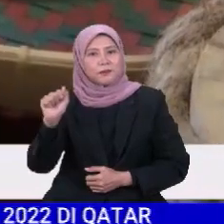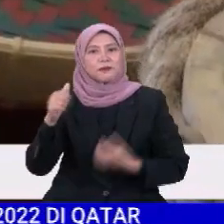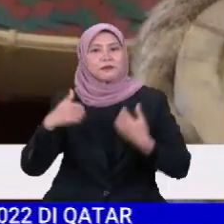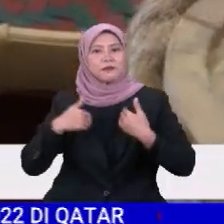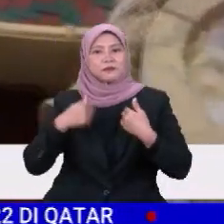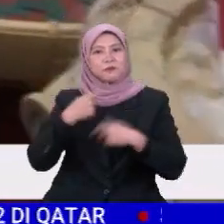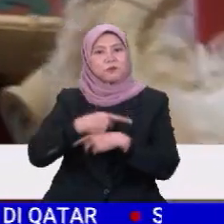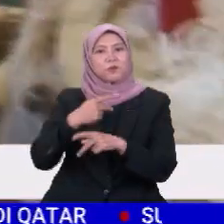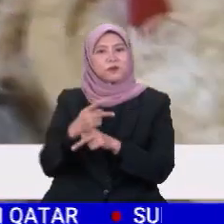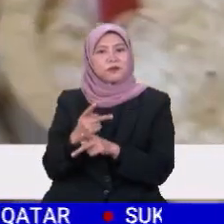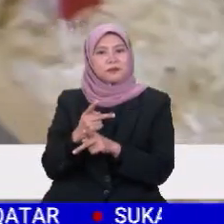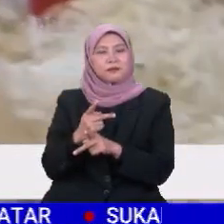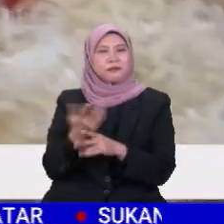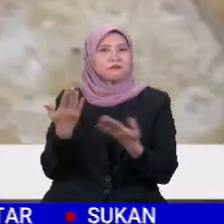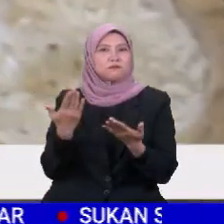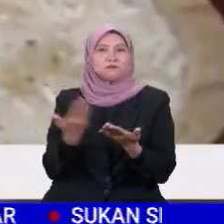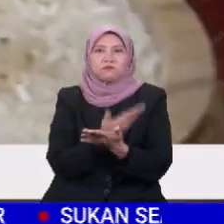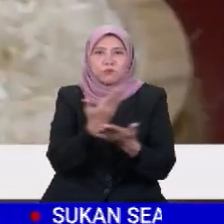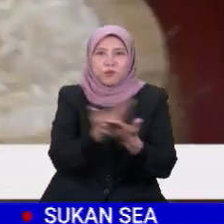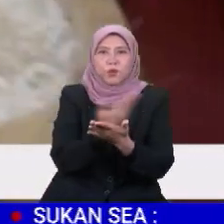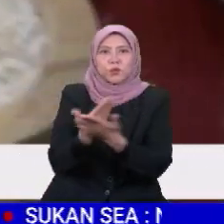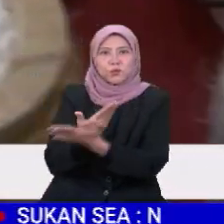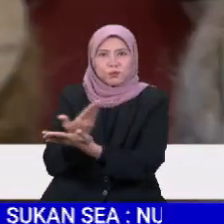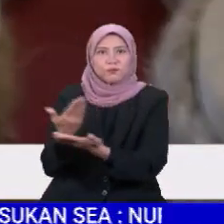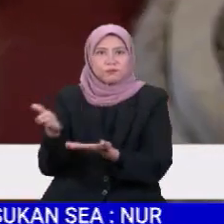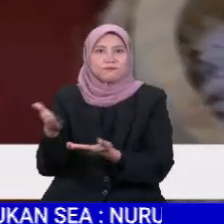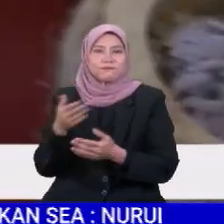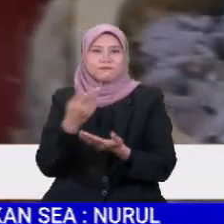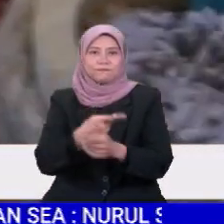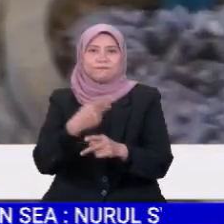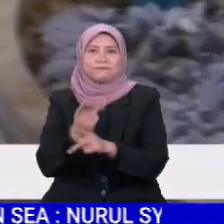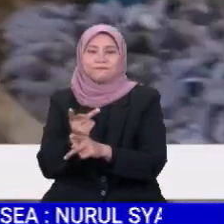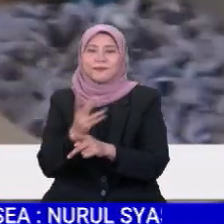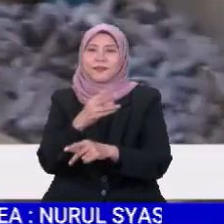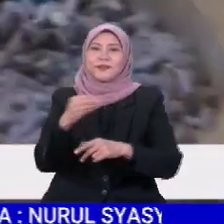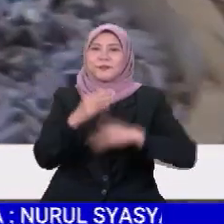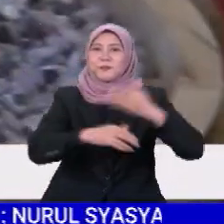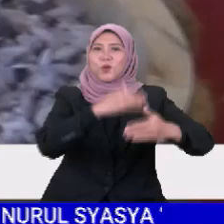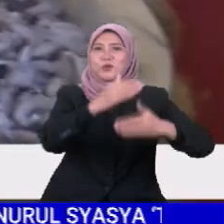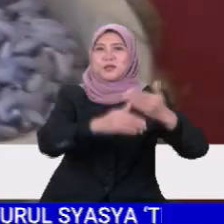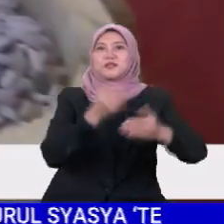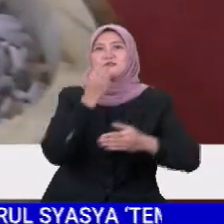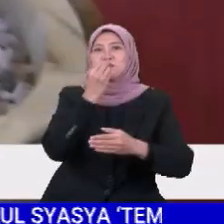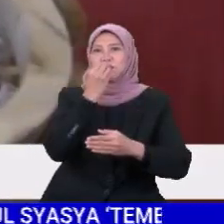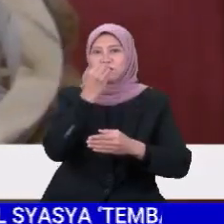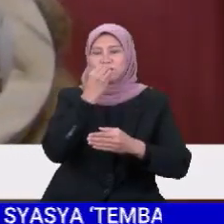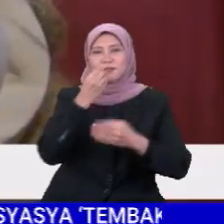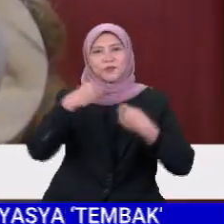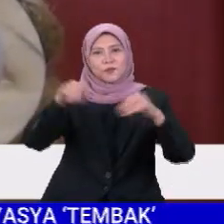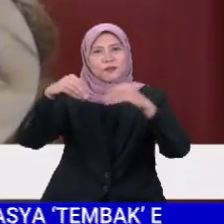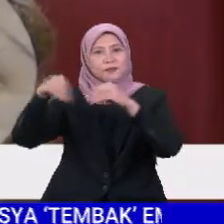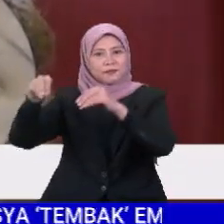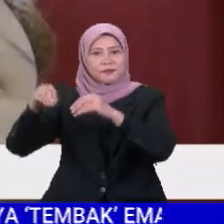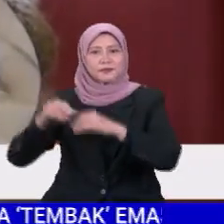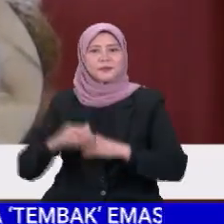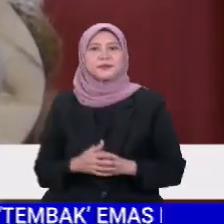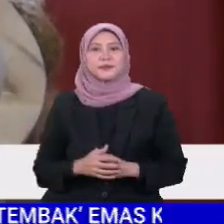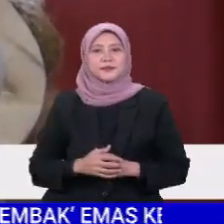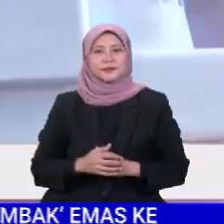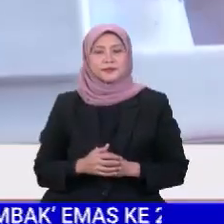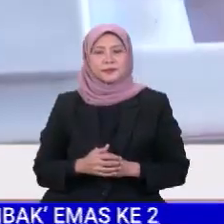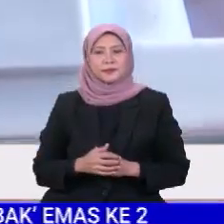produk-produk fresh produce lah ya, dan juga yang processed food yang kita buat jualan-jualan dan yang